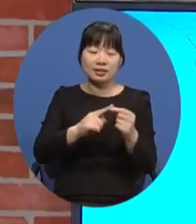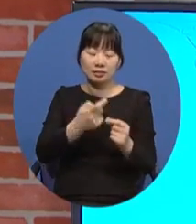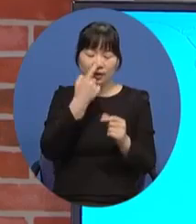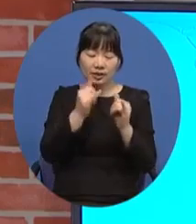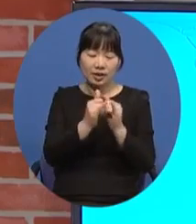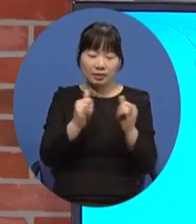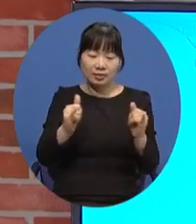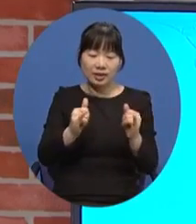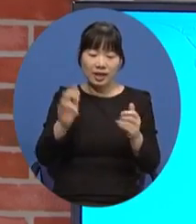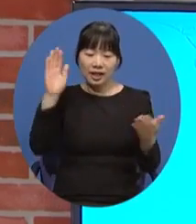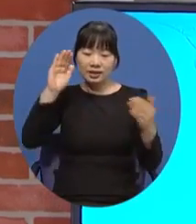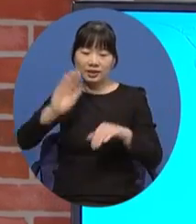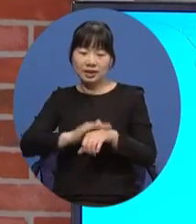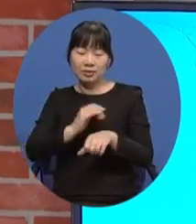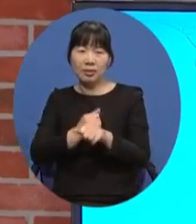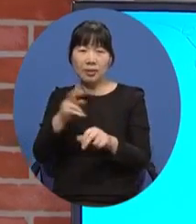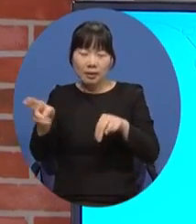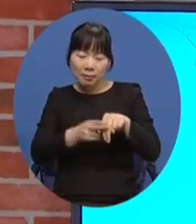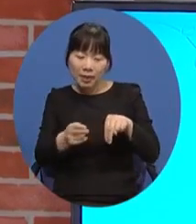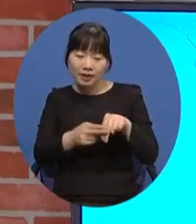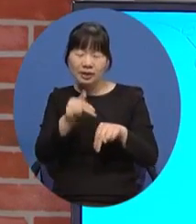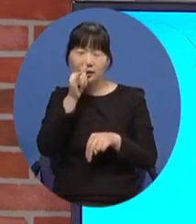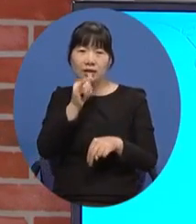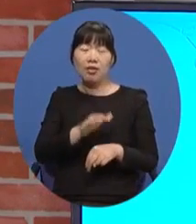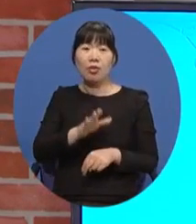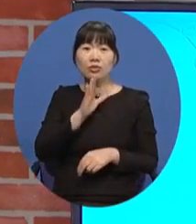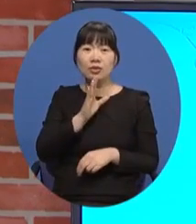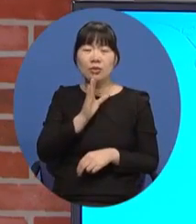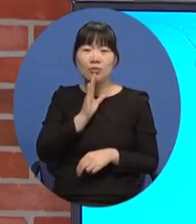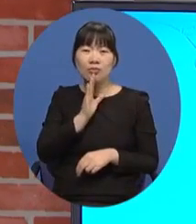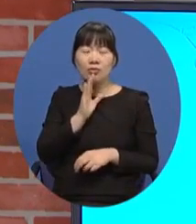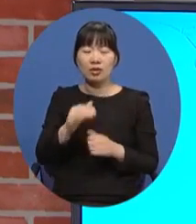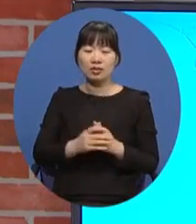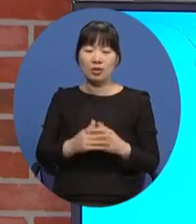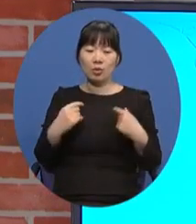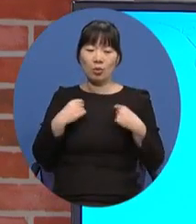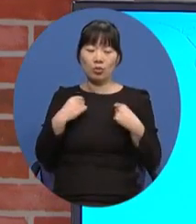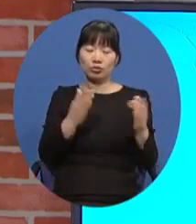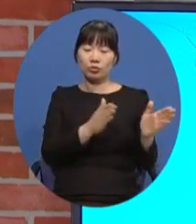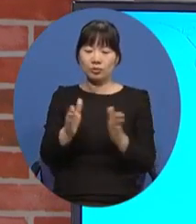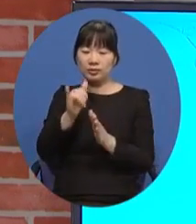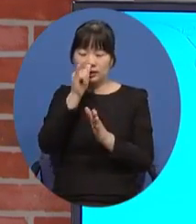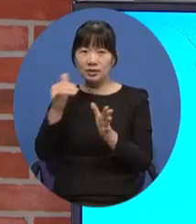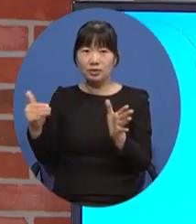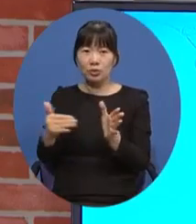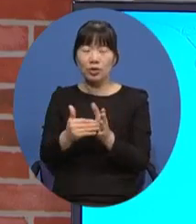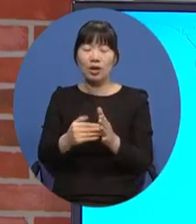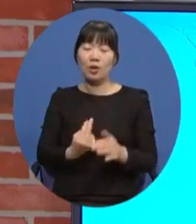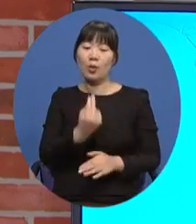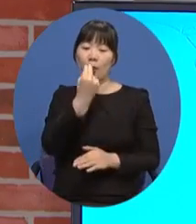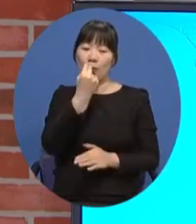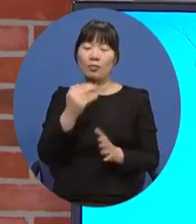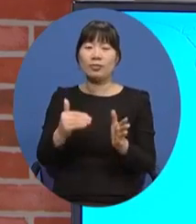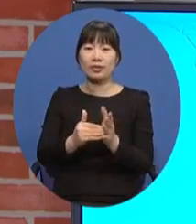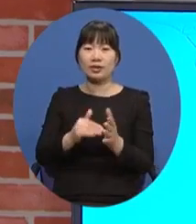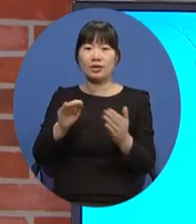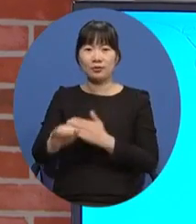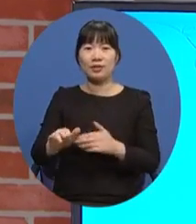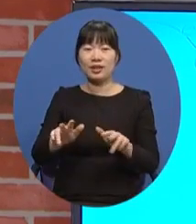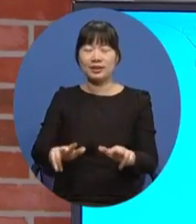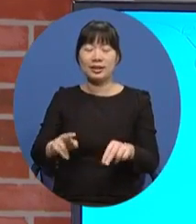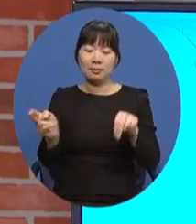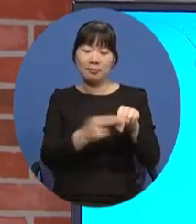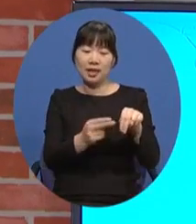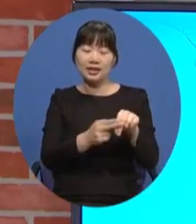학생들이 잘못하면 매질을 할 때는 정말 의관을 갖추고 그렇게 하고 호흡을 하고 그리고 이제